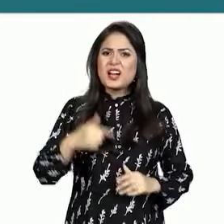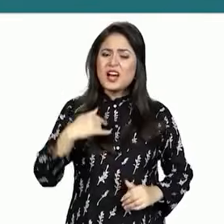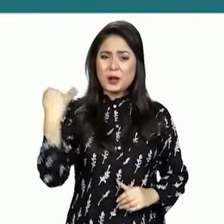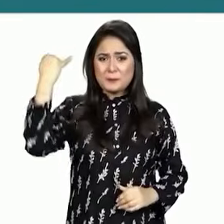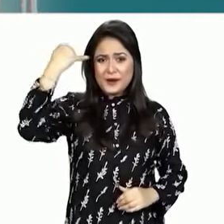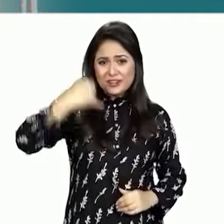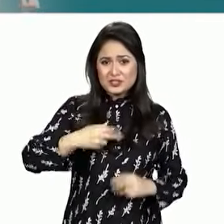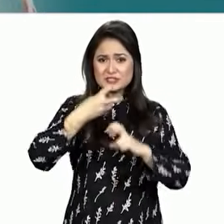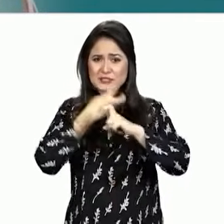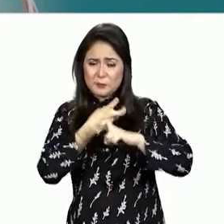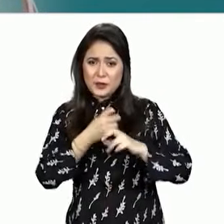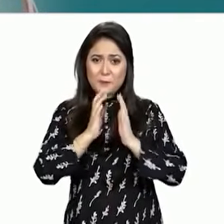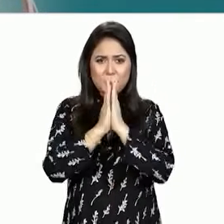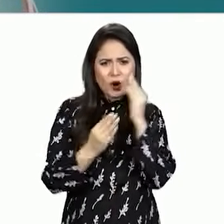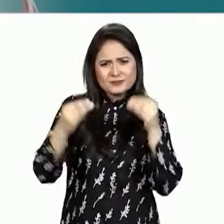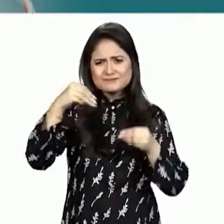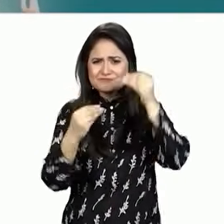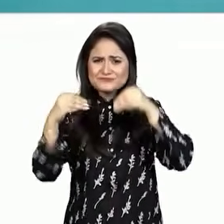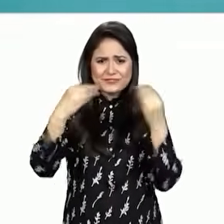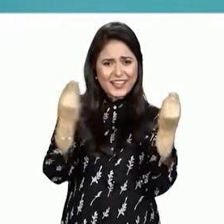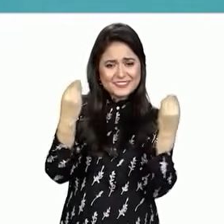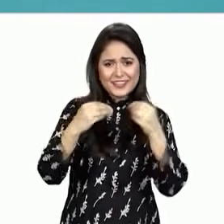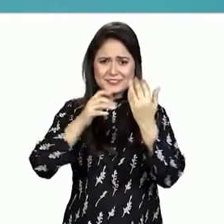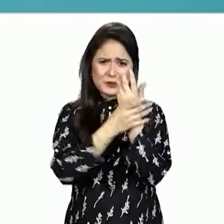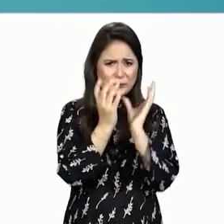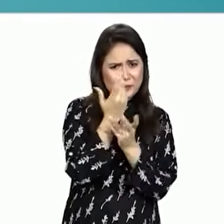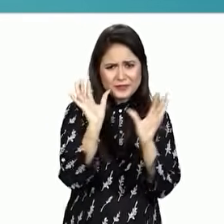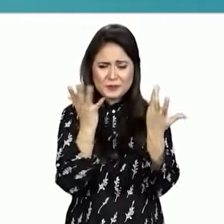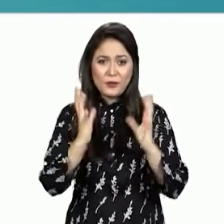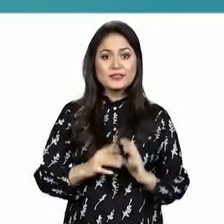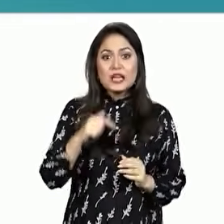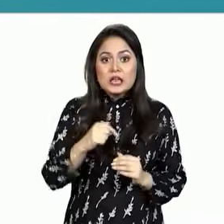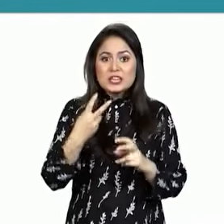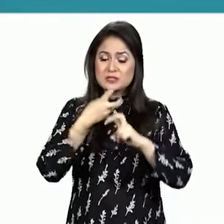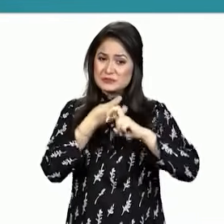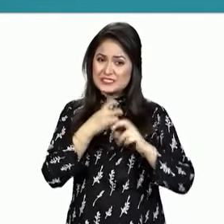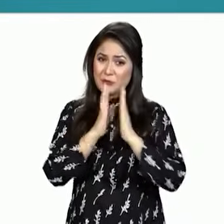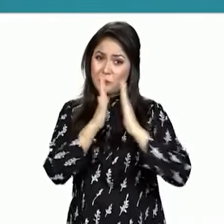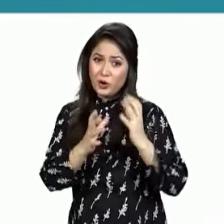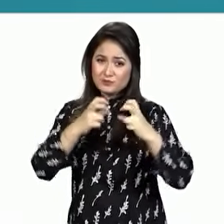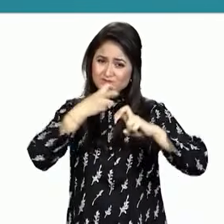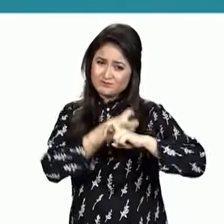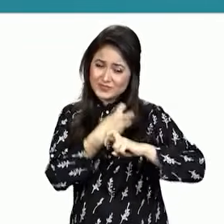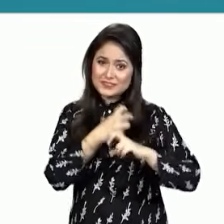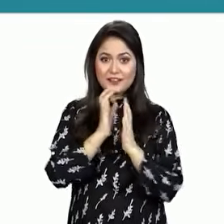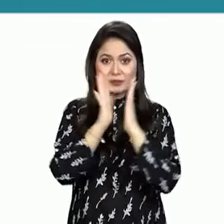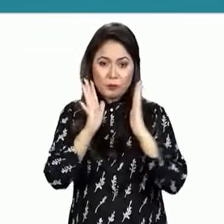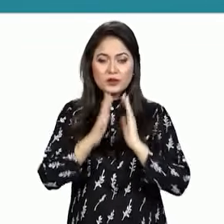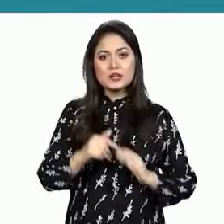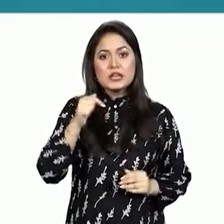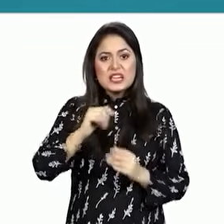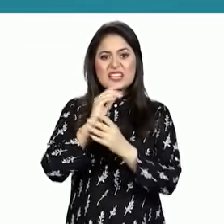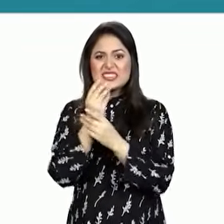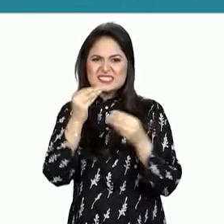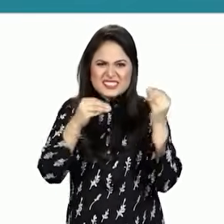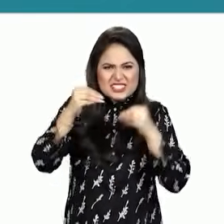کا ڈھانچہ ناقابل حد تک لچکدار ہوتا ہے، لیکن اس میں بہت سی ہڈیاں سخت اور بے لچک بھی ہوتی ہیں۔ ان بے لچک ہڈیوں کے